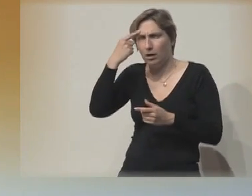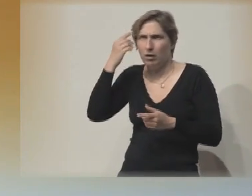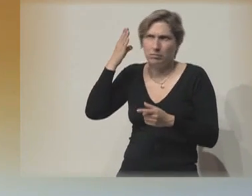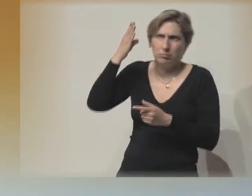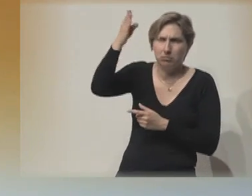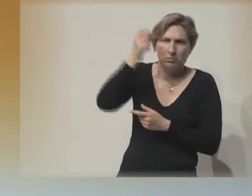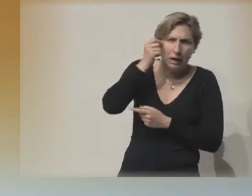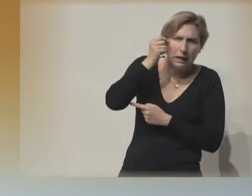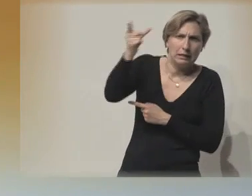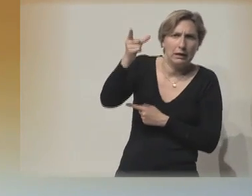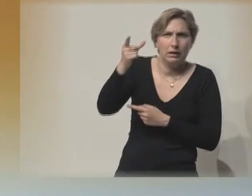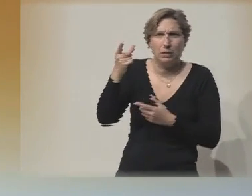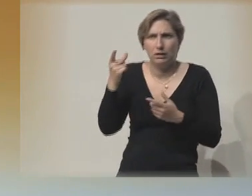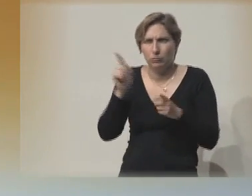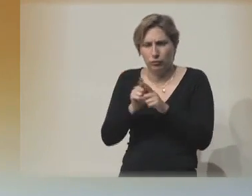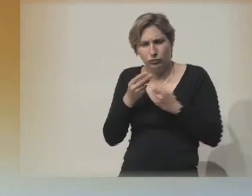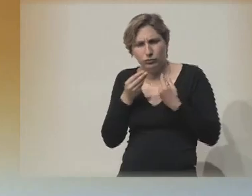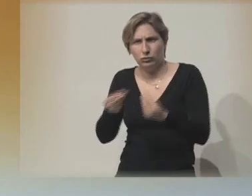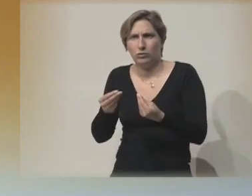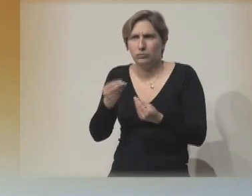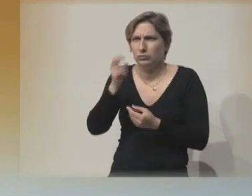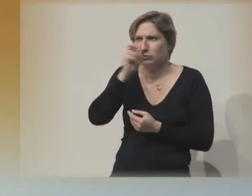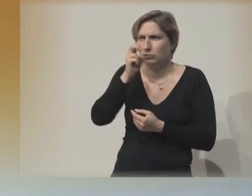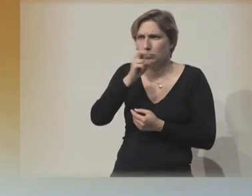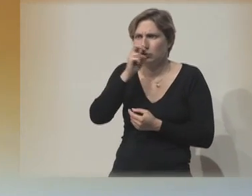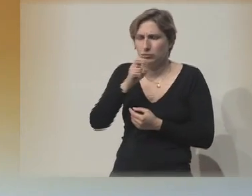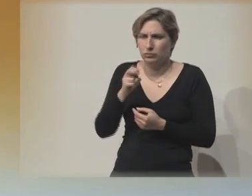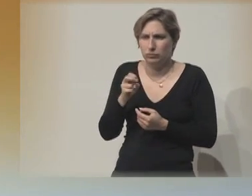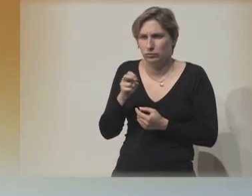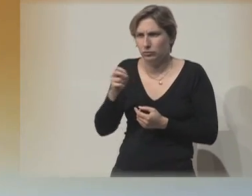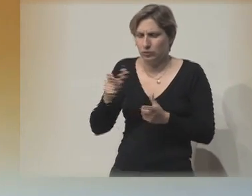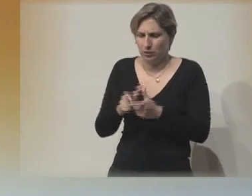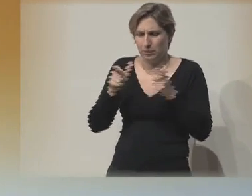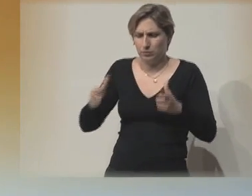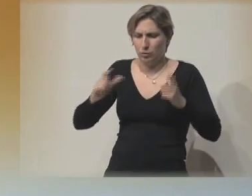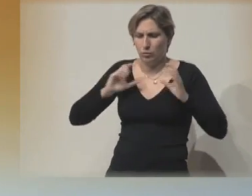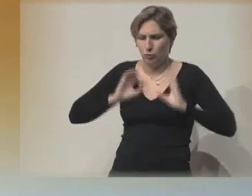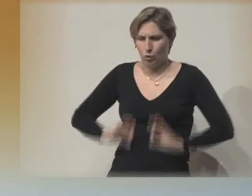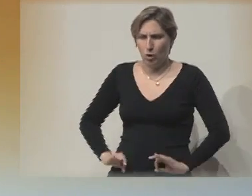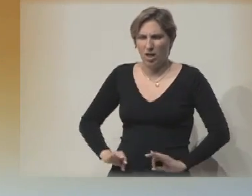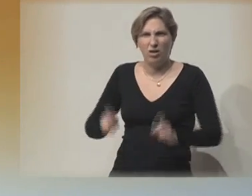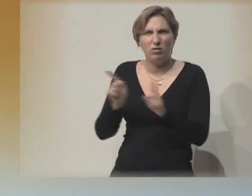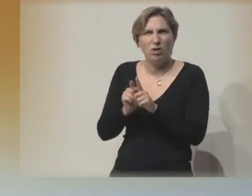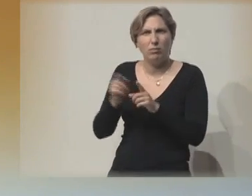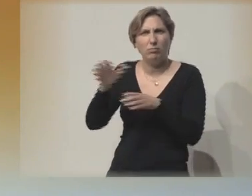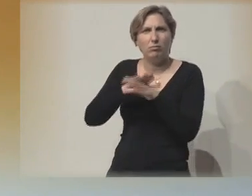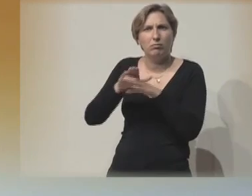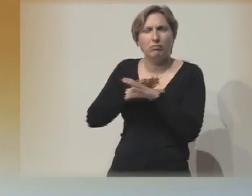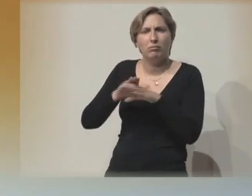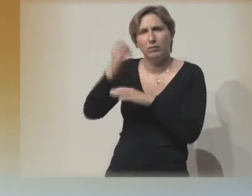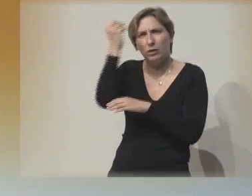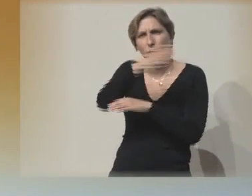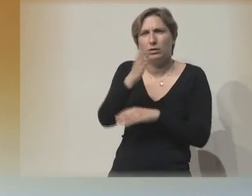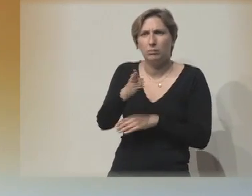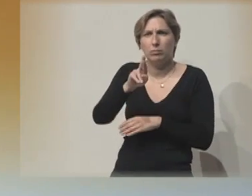perspectives qui cherchent à nous faire penser aux établissements scolaires du Bronx, naturellement, et